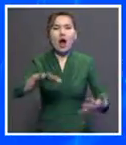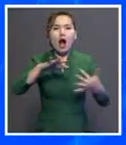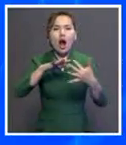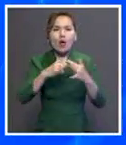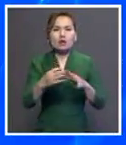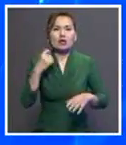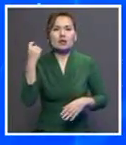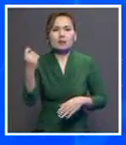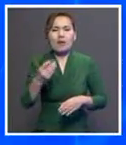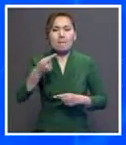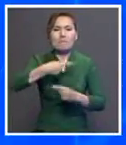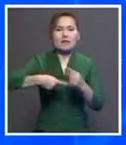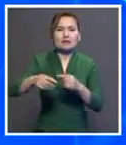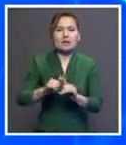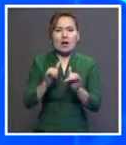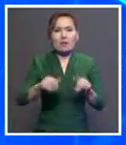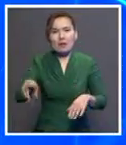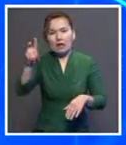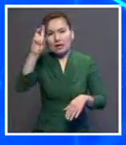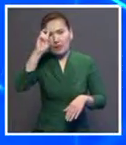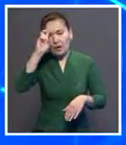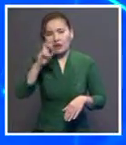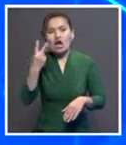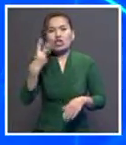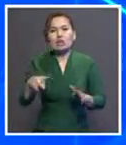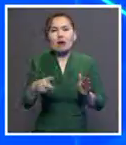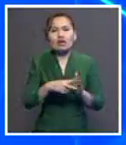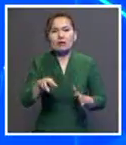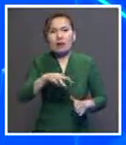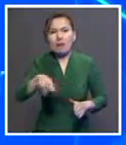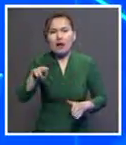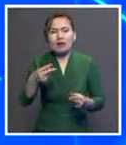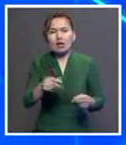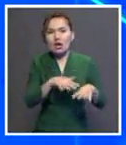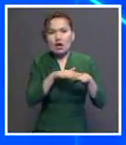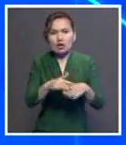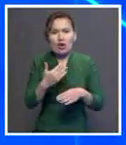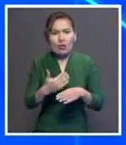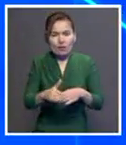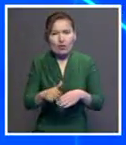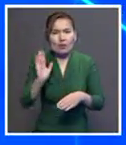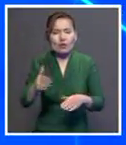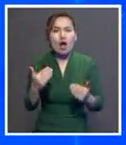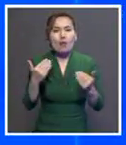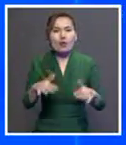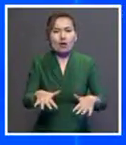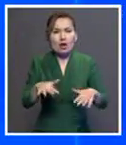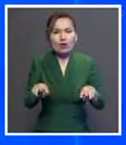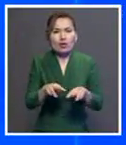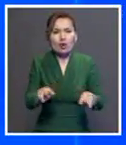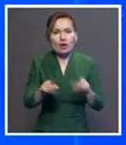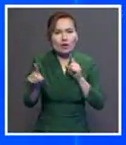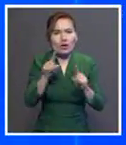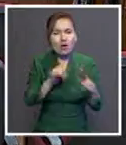Ал осы ауыл шаруашылығындағы бизнесті дамытуға мемлекет 27 миллиард теңгеге жуық қаржы бөледі. Бұл туралы бүгін үкімет үйінде өткен